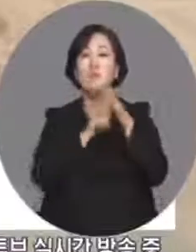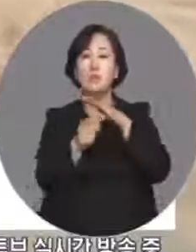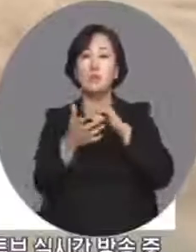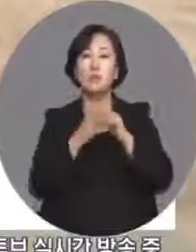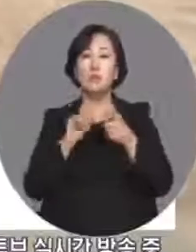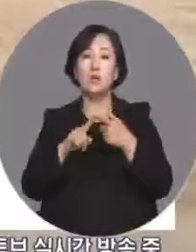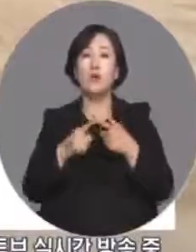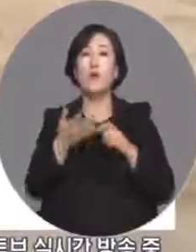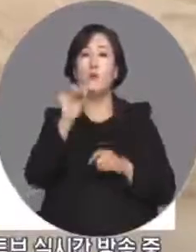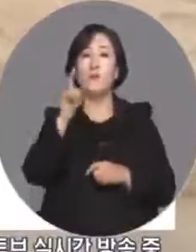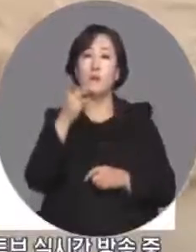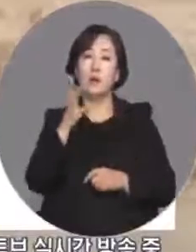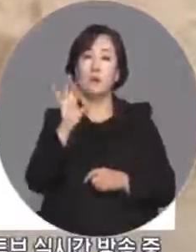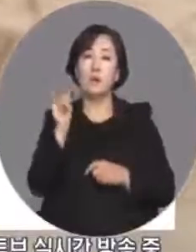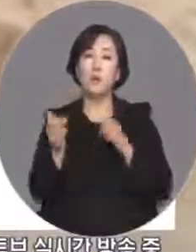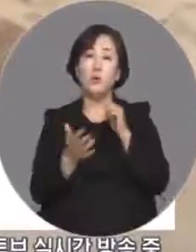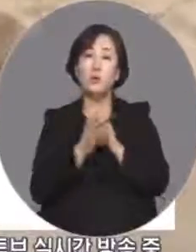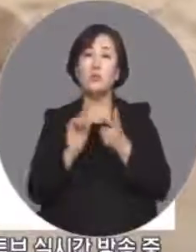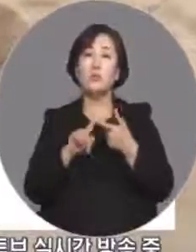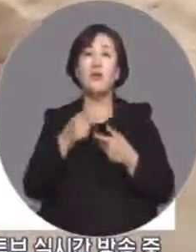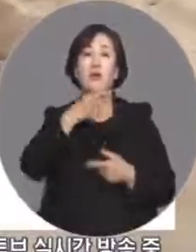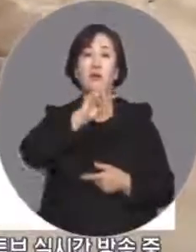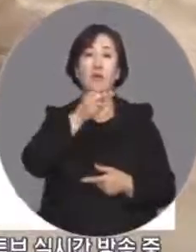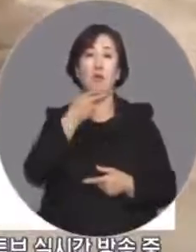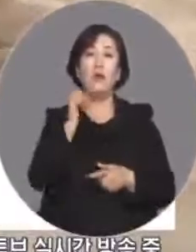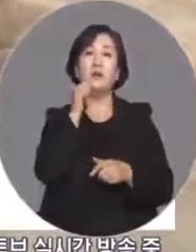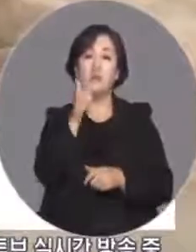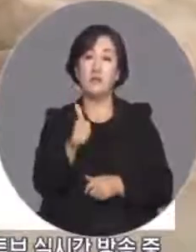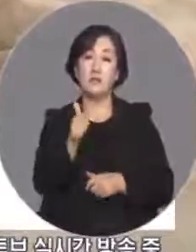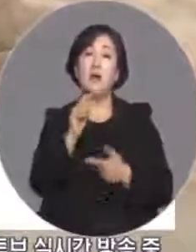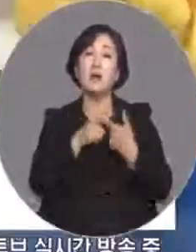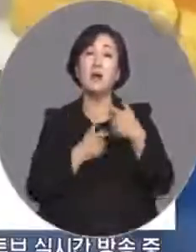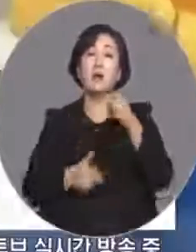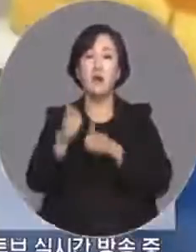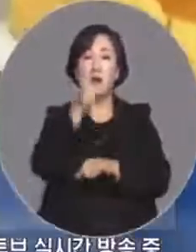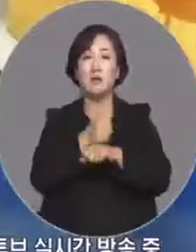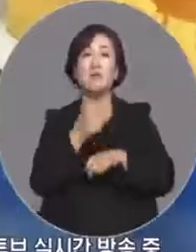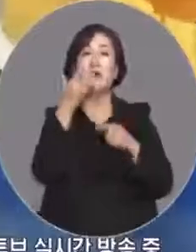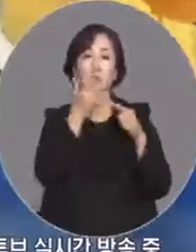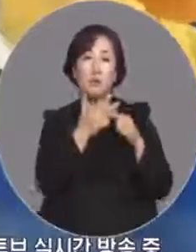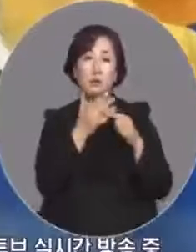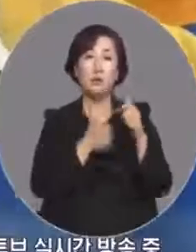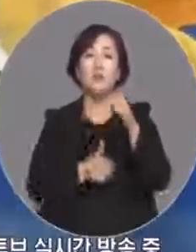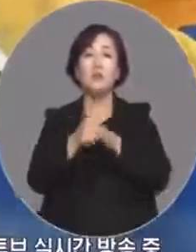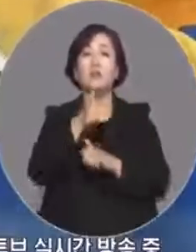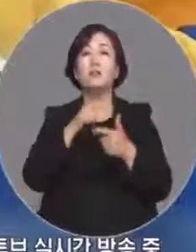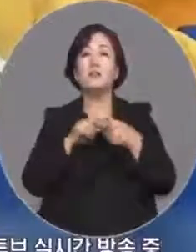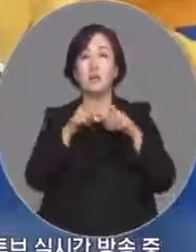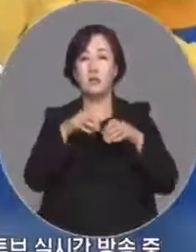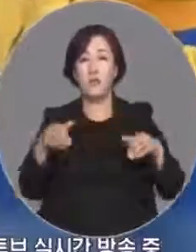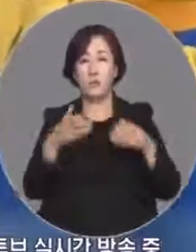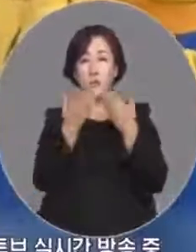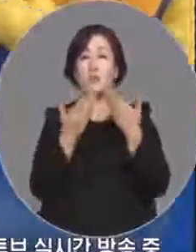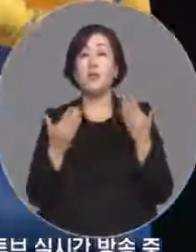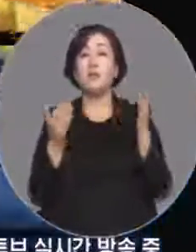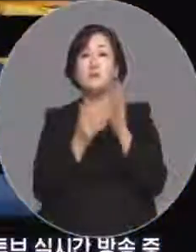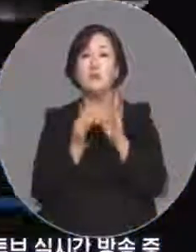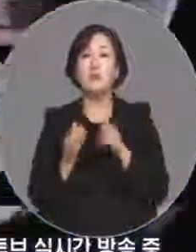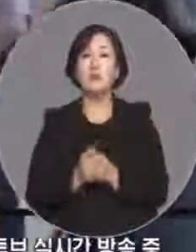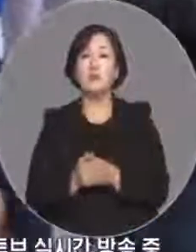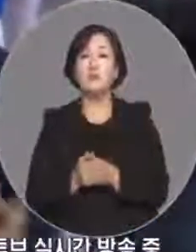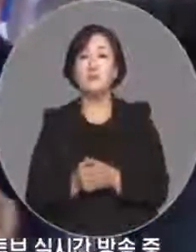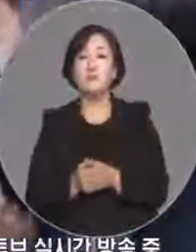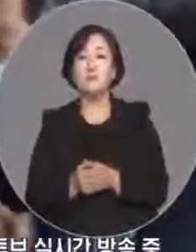평창 평화장사대회에서도 태백장사에 오르면서 통산 8번째 장사 타이틀을 따냈습니다.